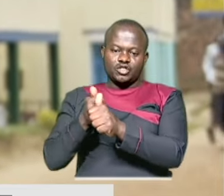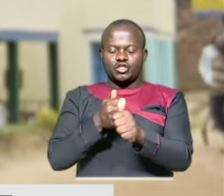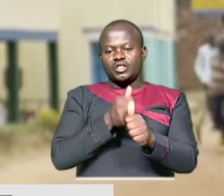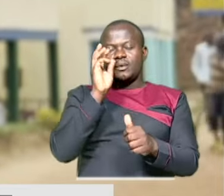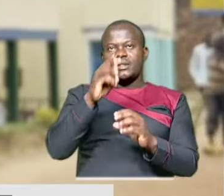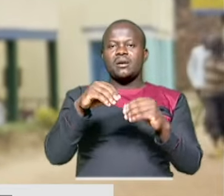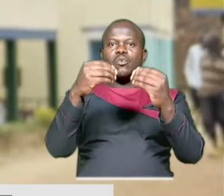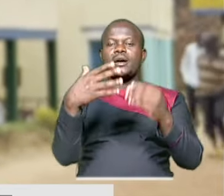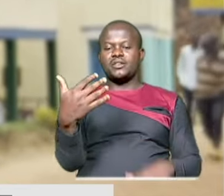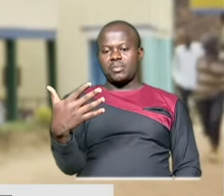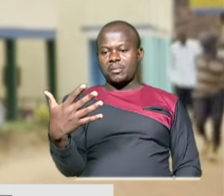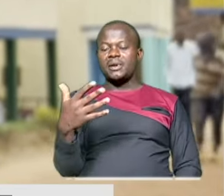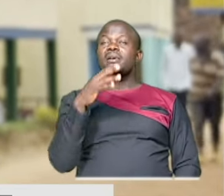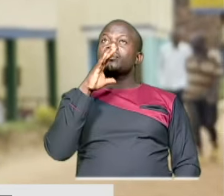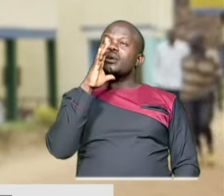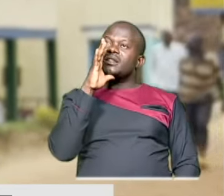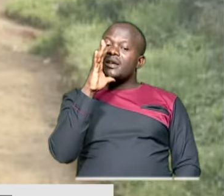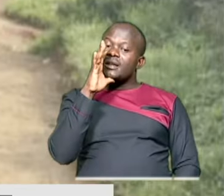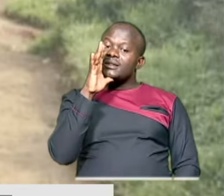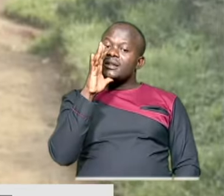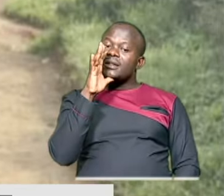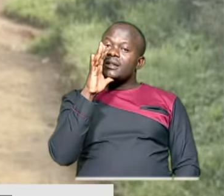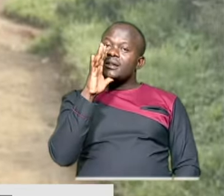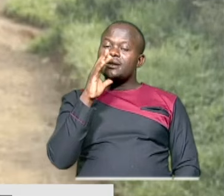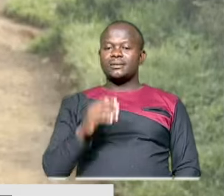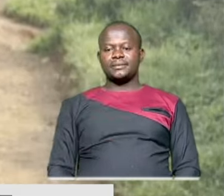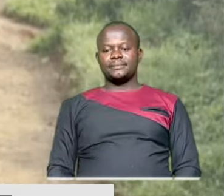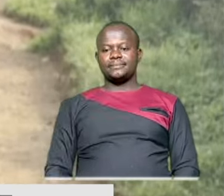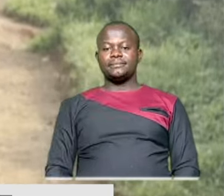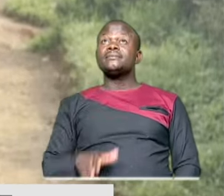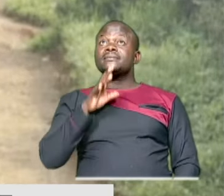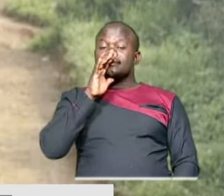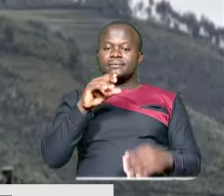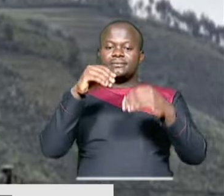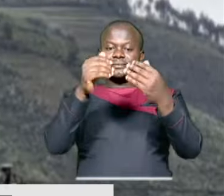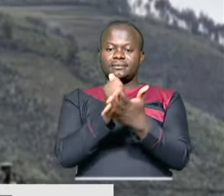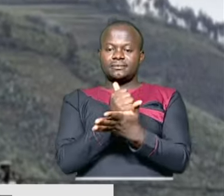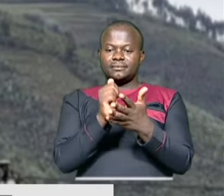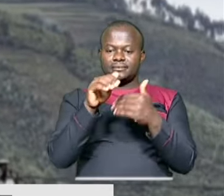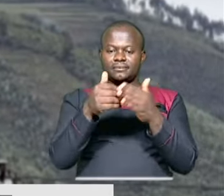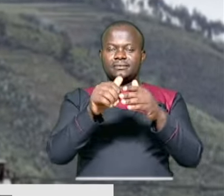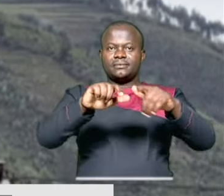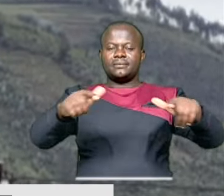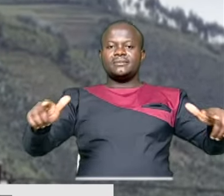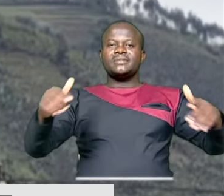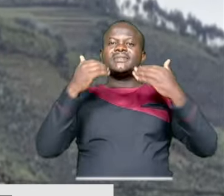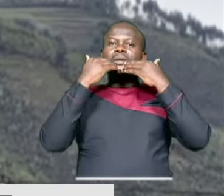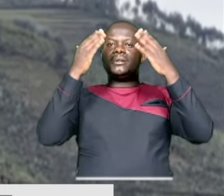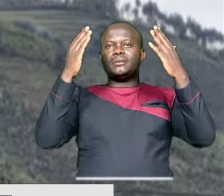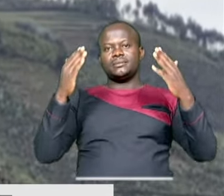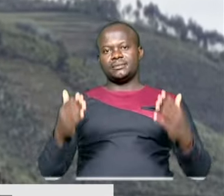igipapuro. Turategereza na n'ubu barategereje abaturage ko bahabwa ibyangombwa by'ubutaka ngo amaso yaheze mu